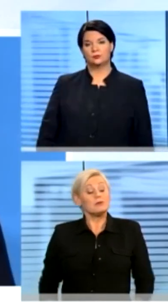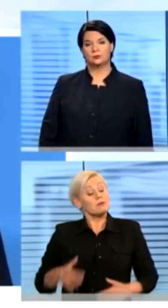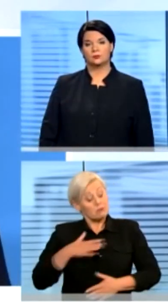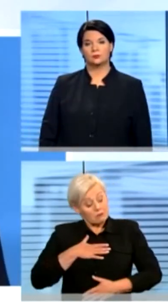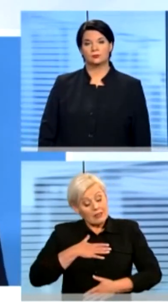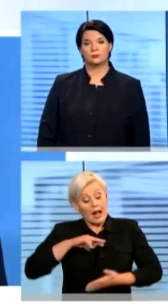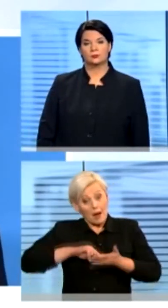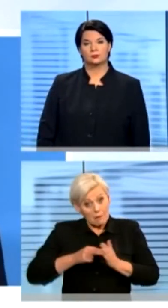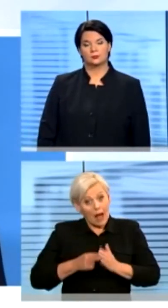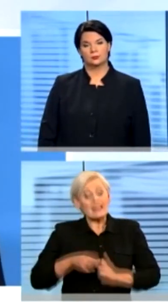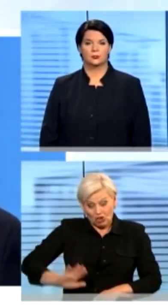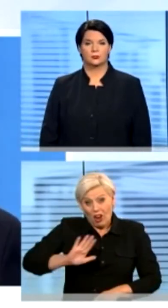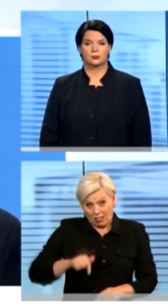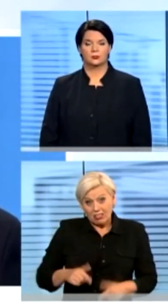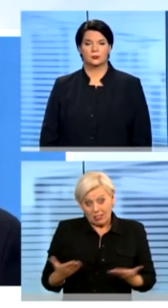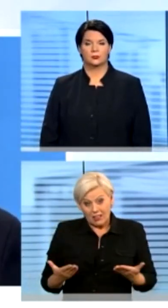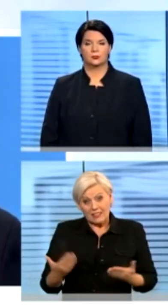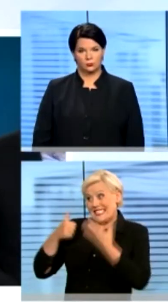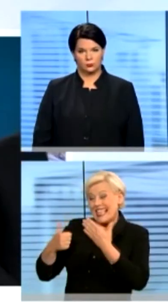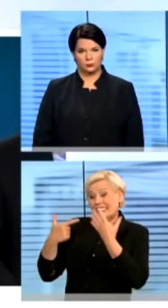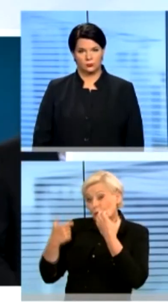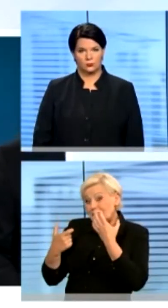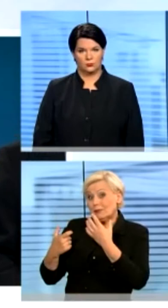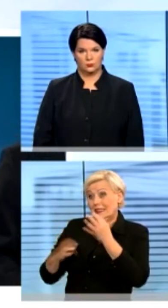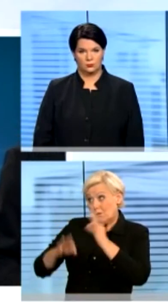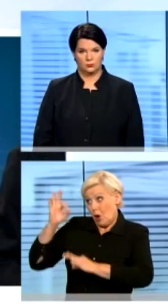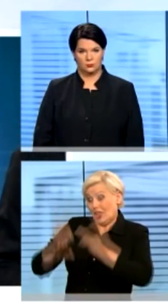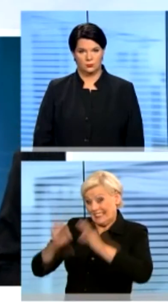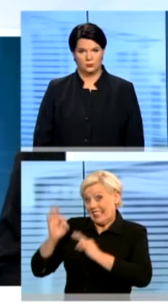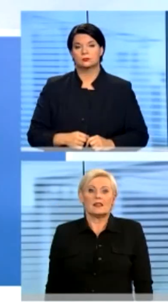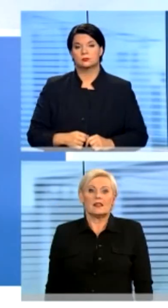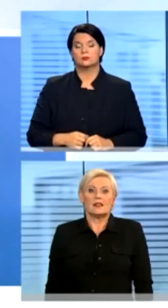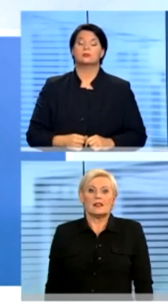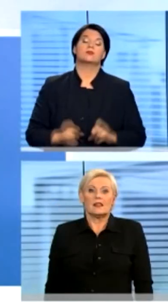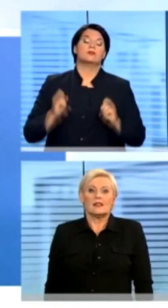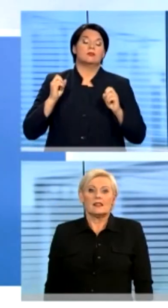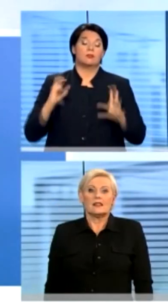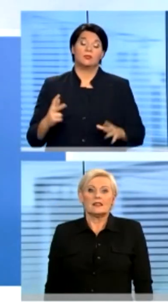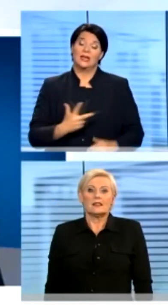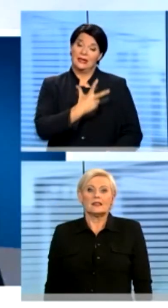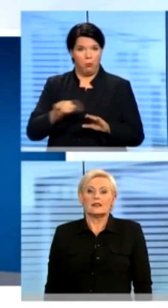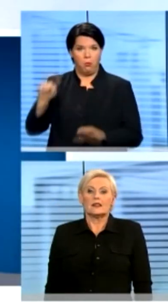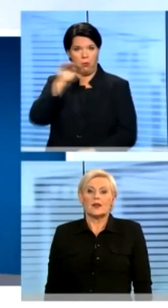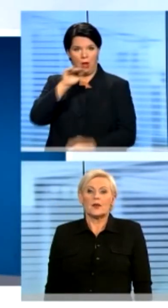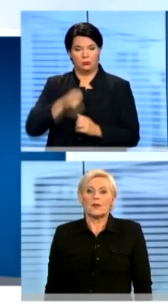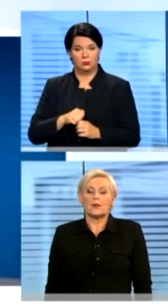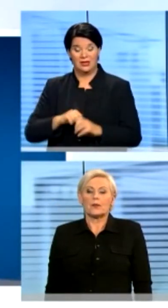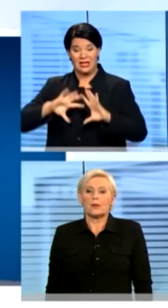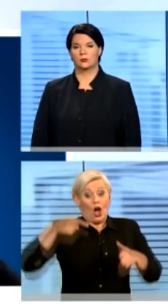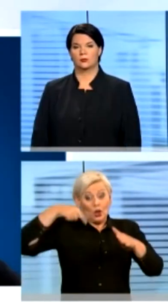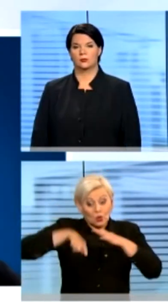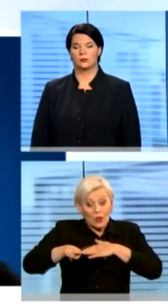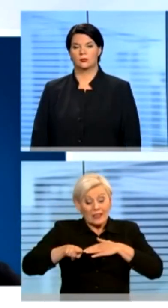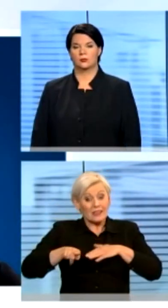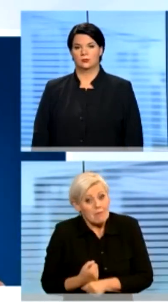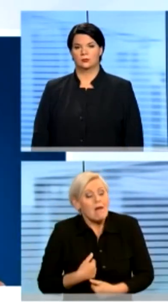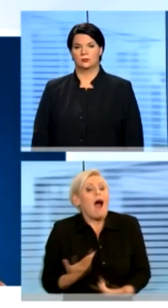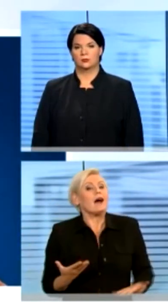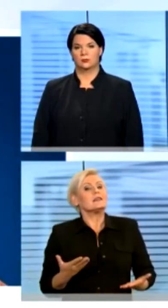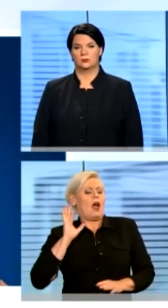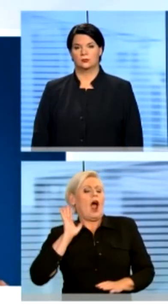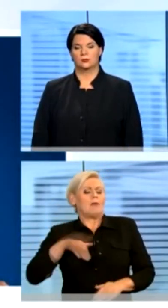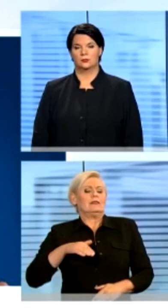2184, 2015, 2009, 76%, 30-40%, 20%,